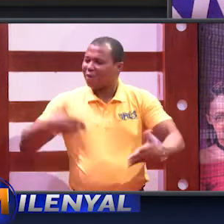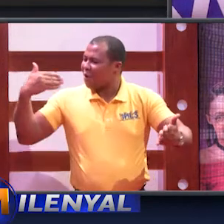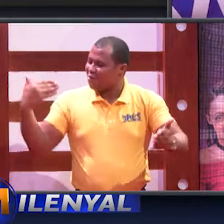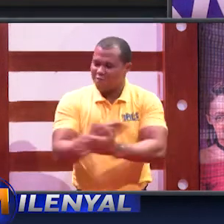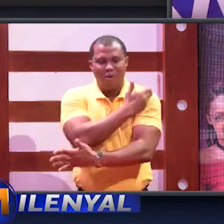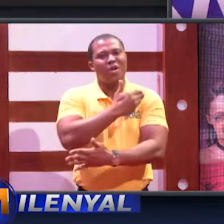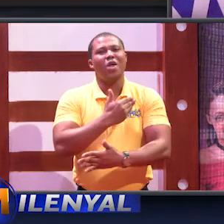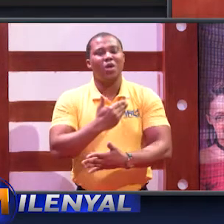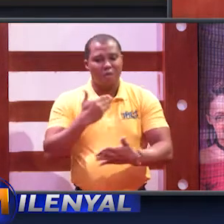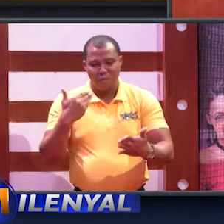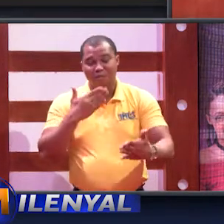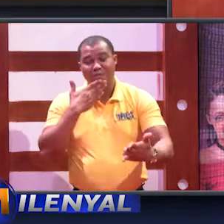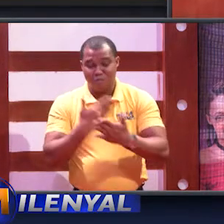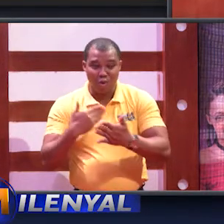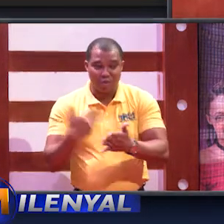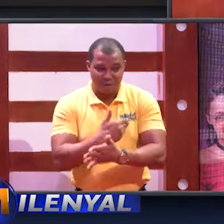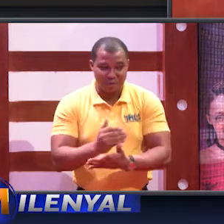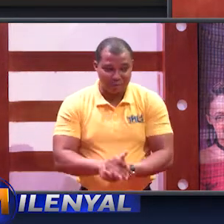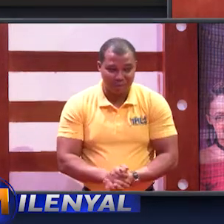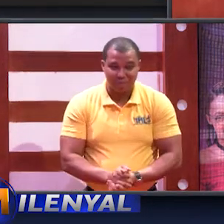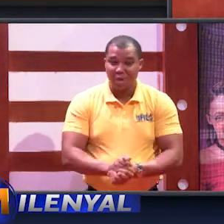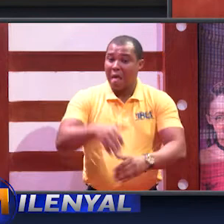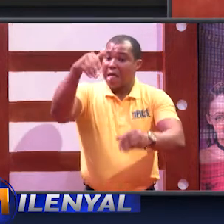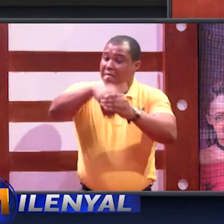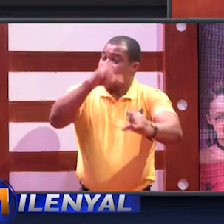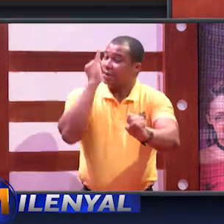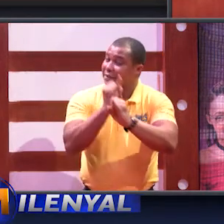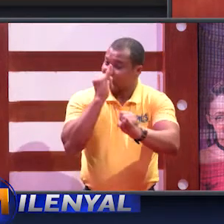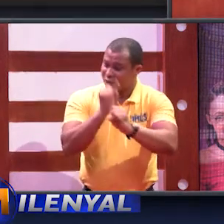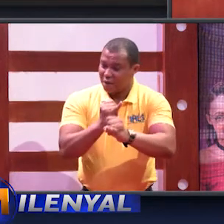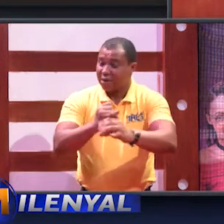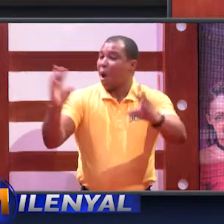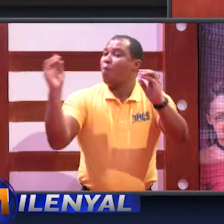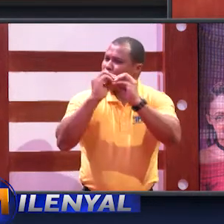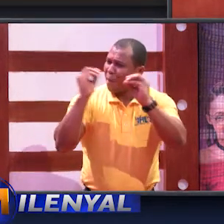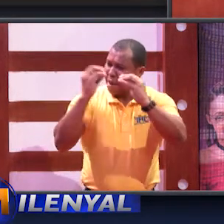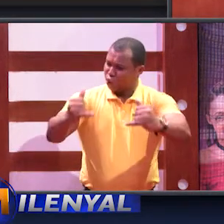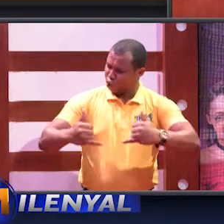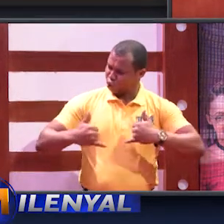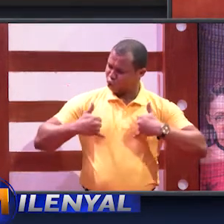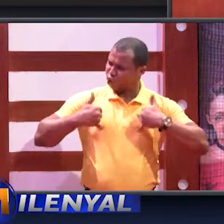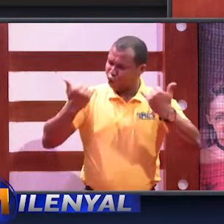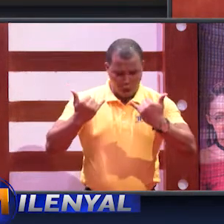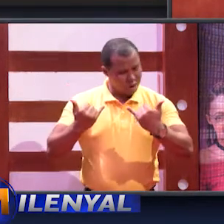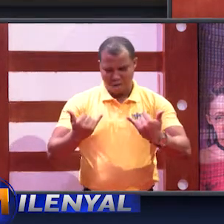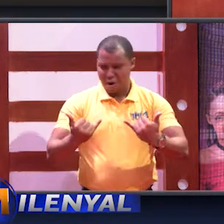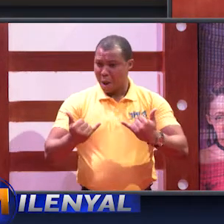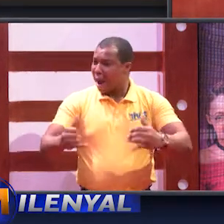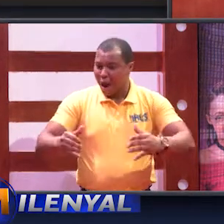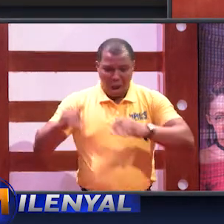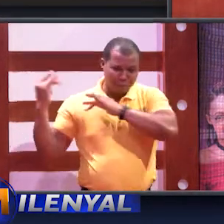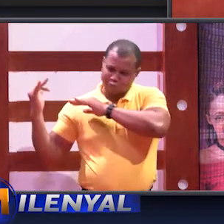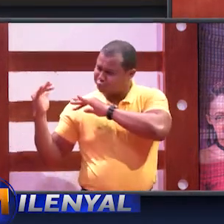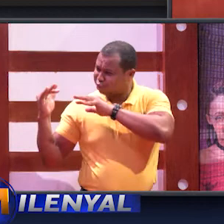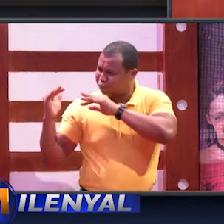bonnes nouvelles parce que déjà une bonne nouvelle que nous gagne c'est parce que dans l'institut c'est plus jeune bien que gagne de monde qui commence entraînage mais c'est